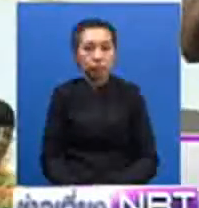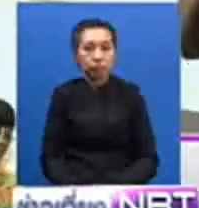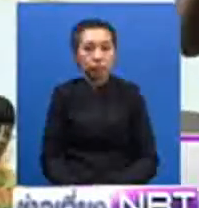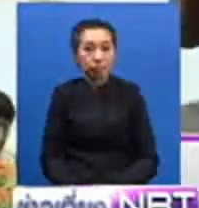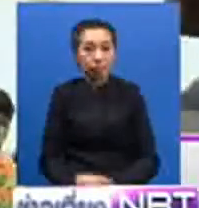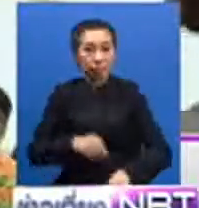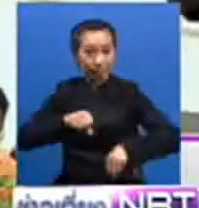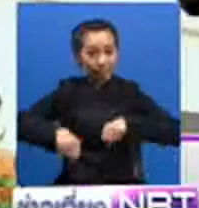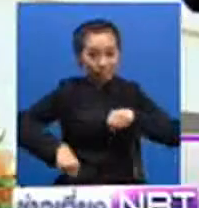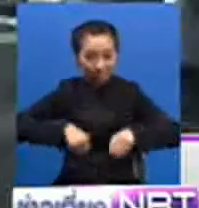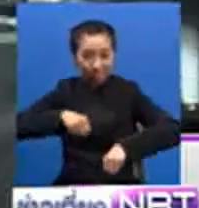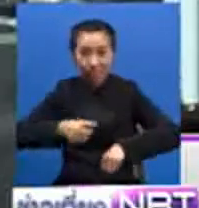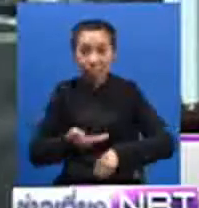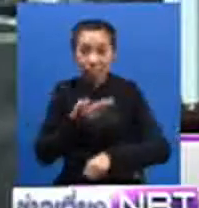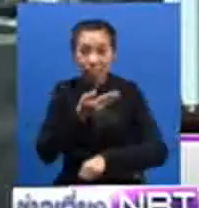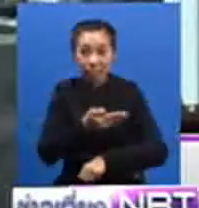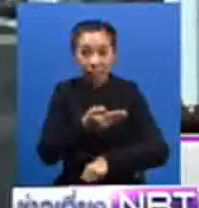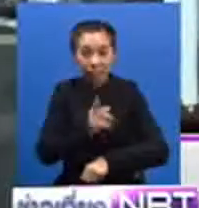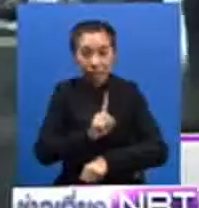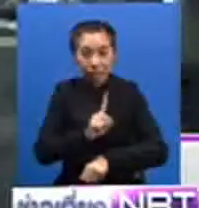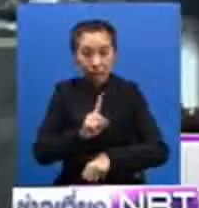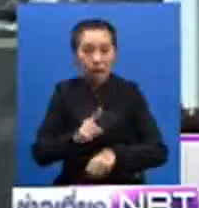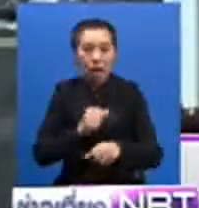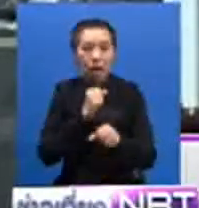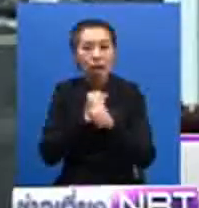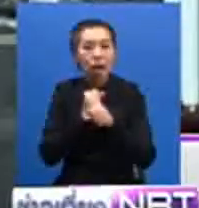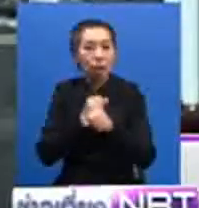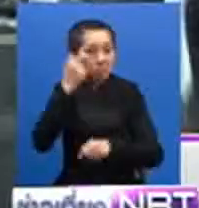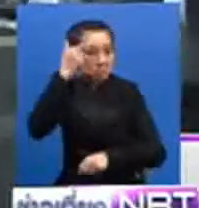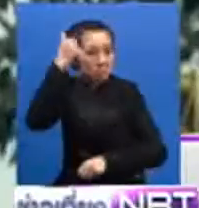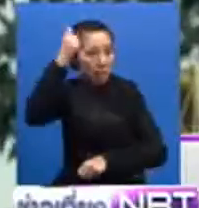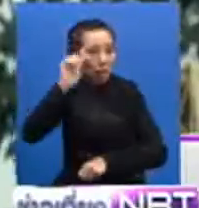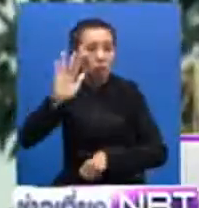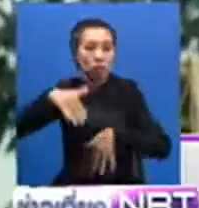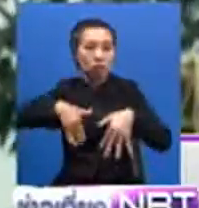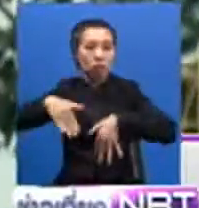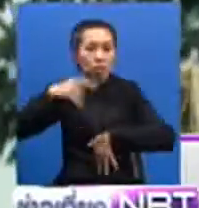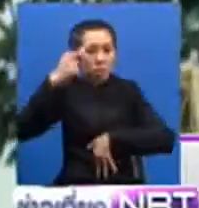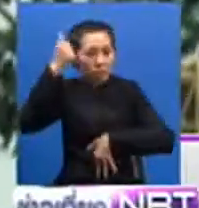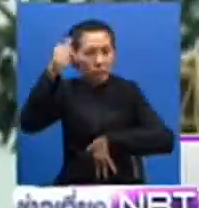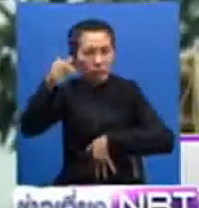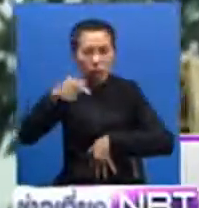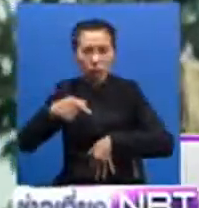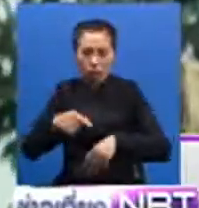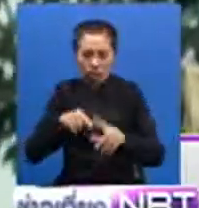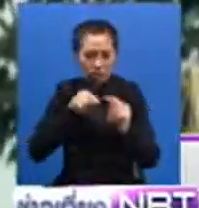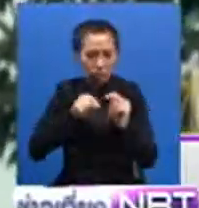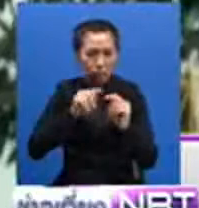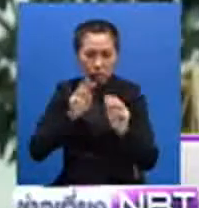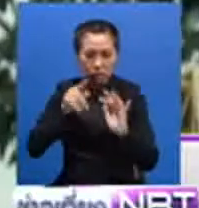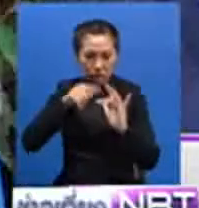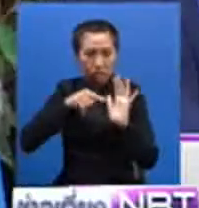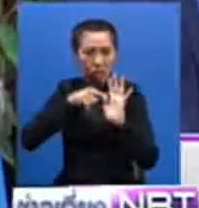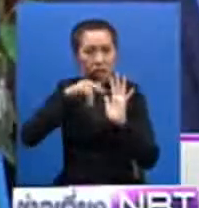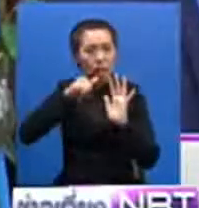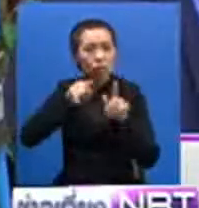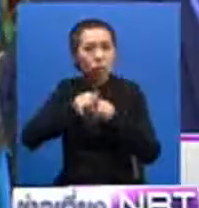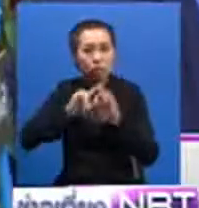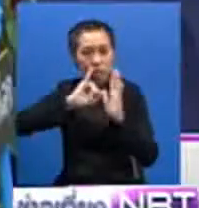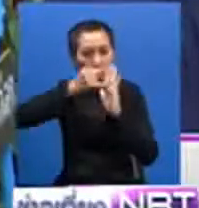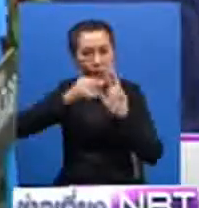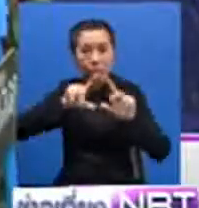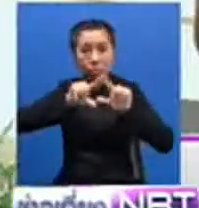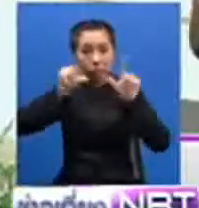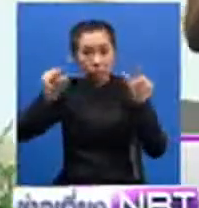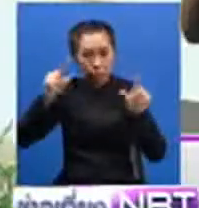จักรยานพลังงานทดแทนเป็นหนึ่งในนวัตกรรมที่เกิดจากภูมิปัญญาของชาวบ้านวังฉนางใต้ตำบลท้ายดงจังหวัดเพชรบูรณ์ที่ถูก